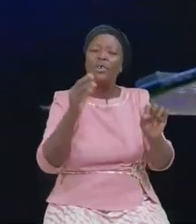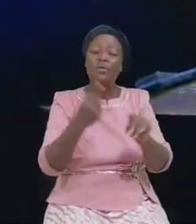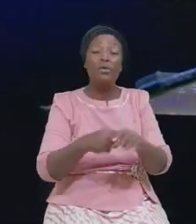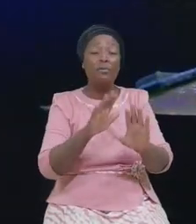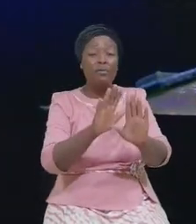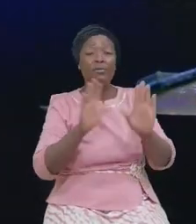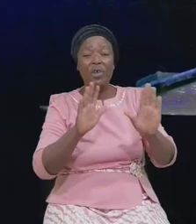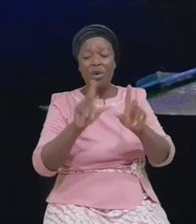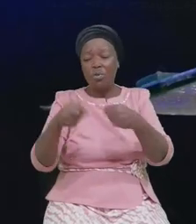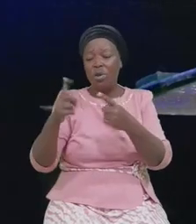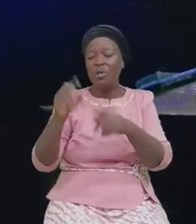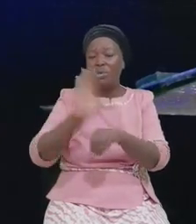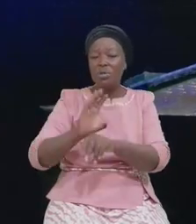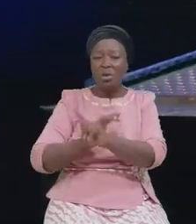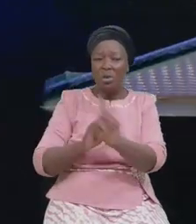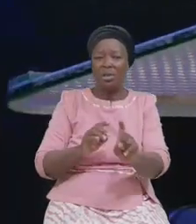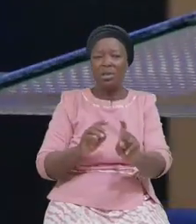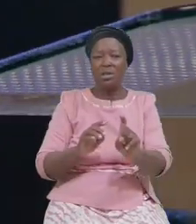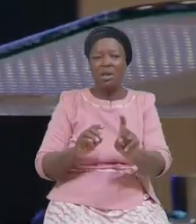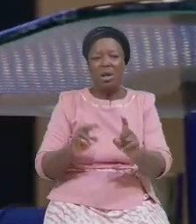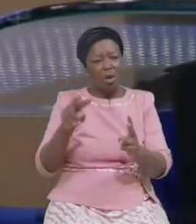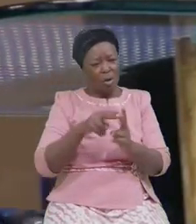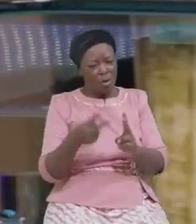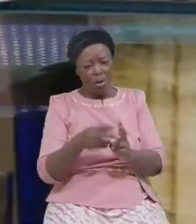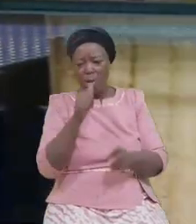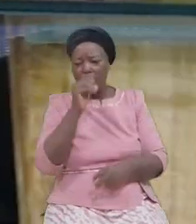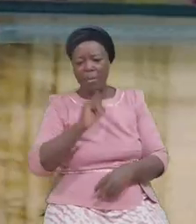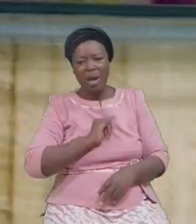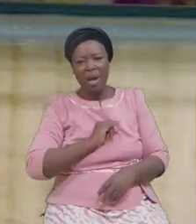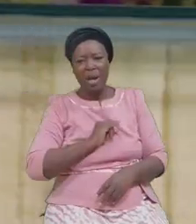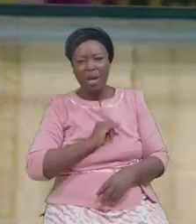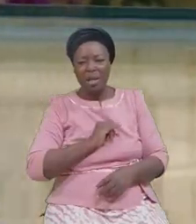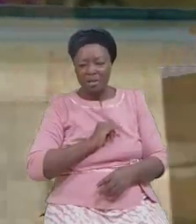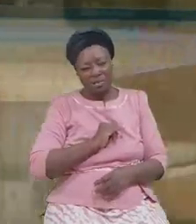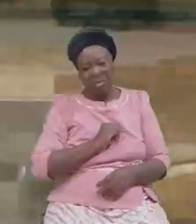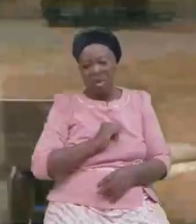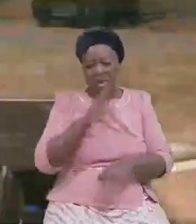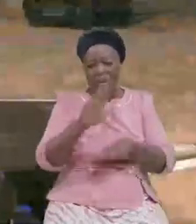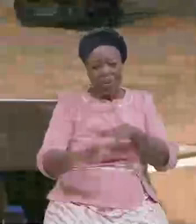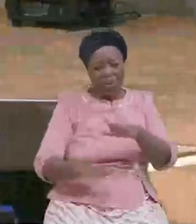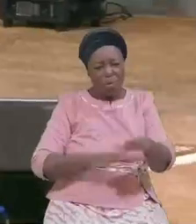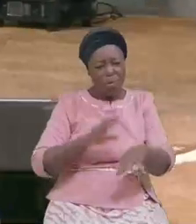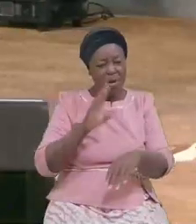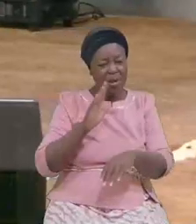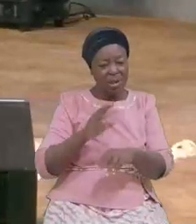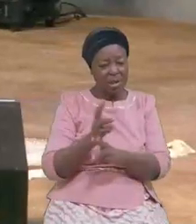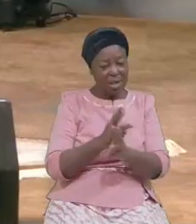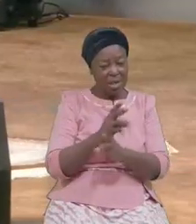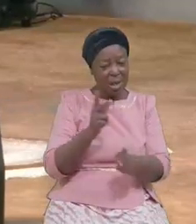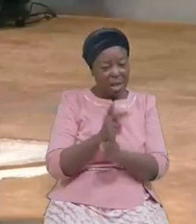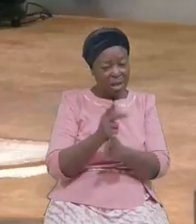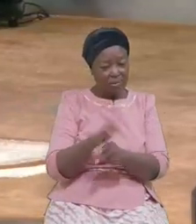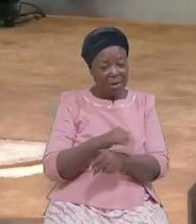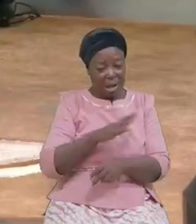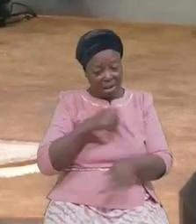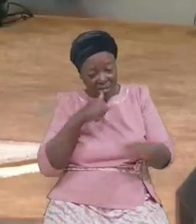allant à l'église? Oh, ou bien est-ce que je suis en train de marcher très doucement? Je vais me cacher mes